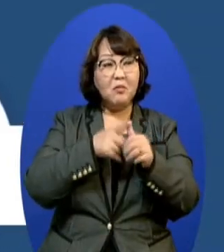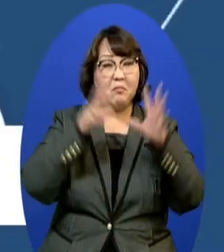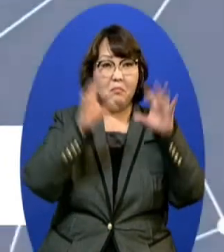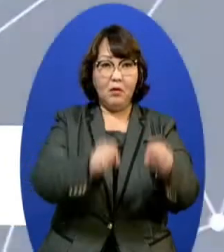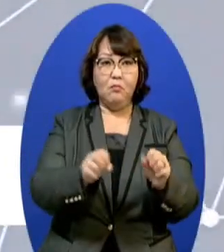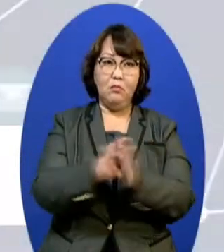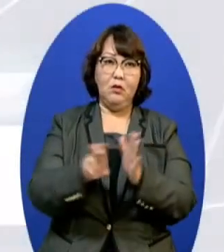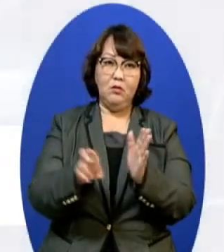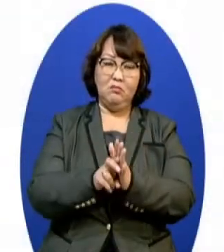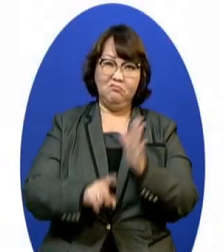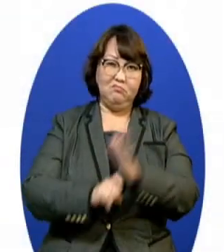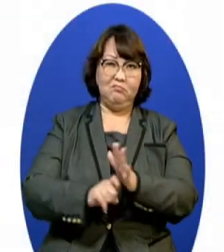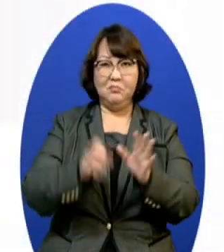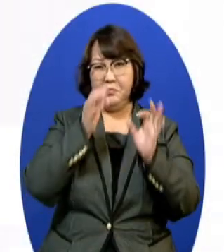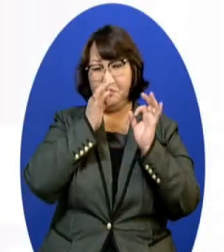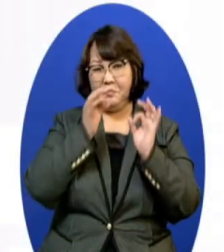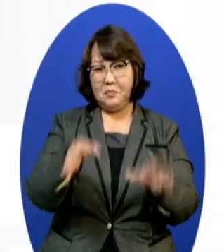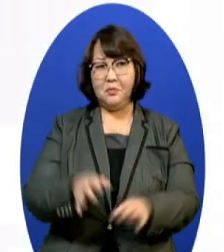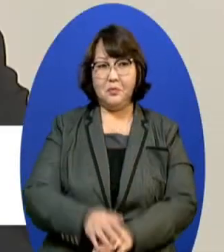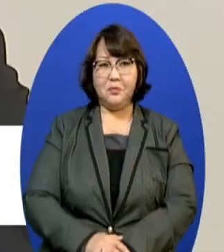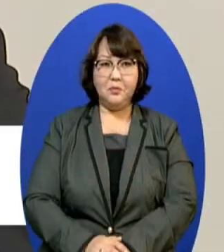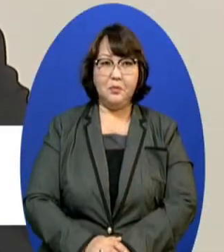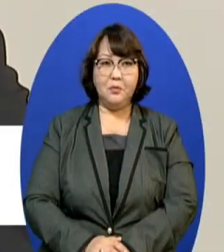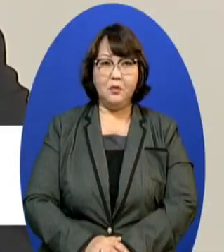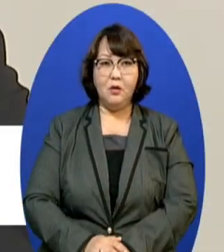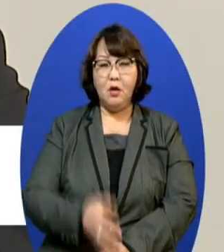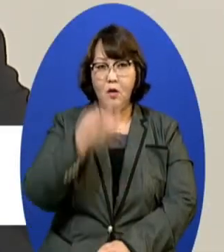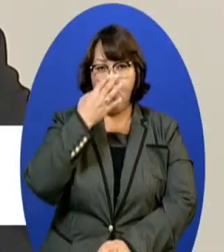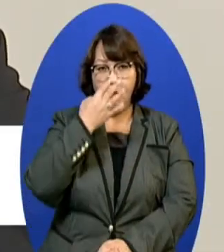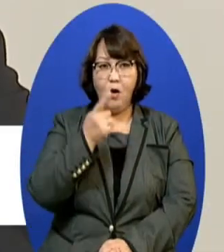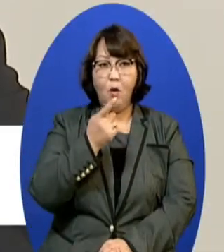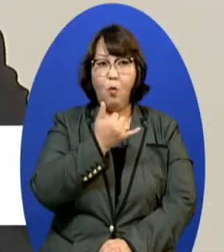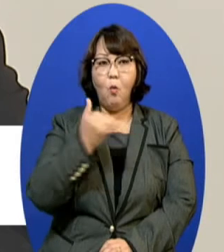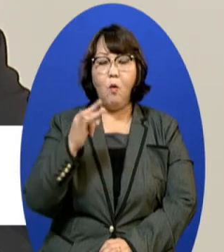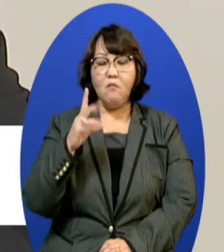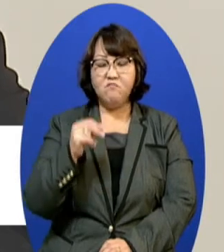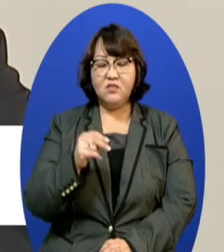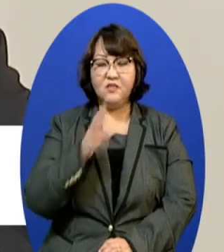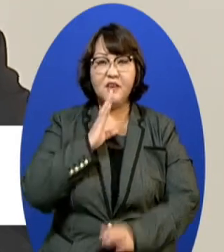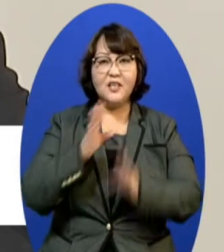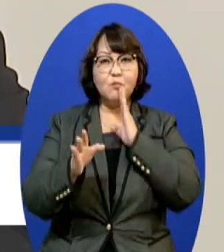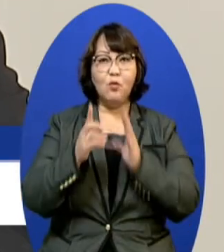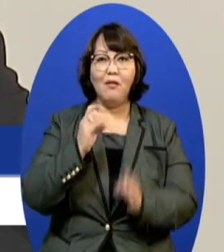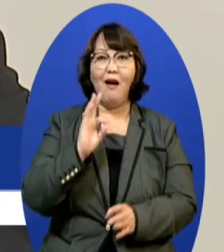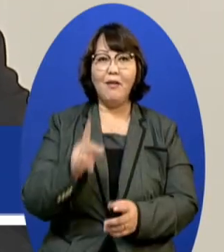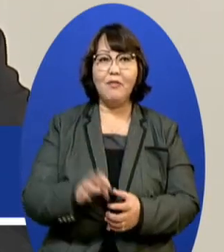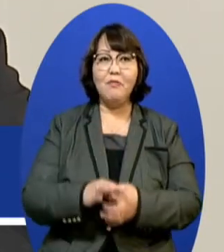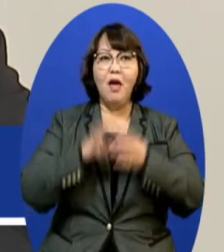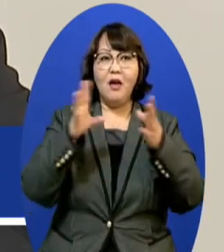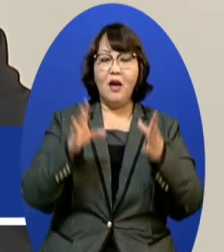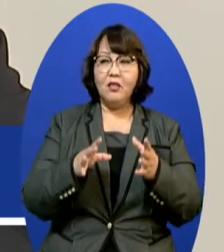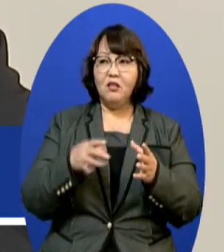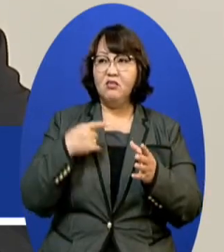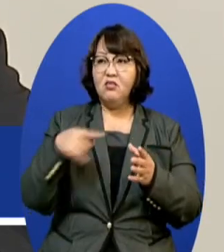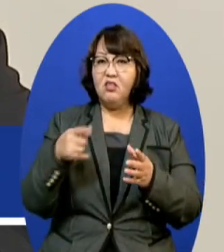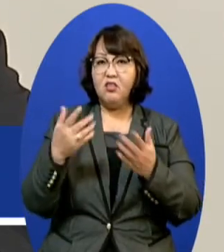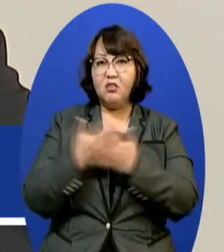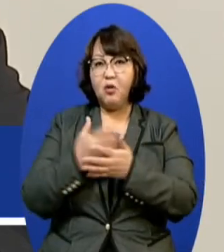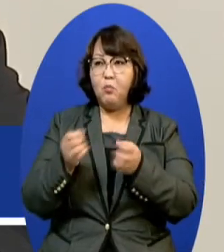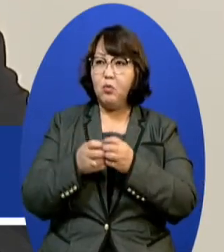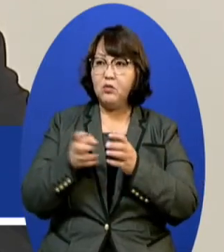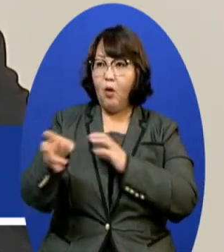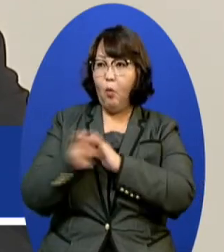хязгаарлагдмал гэдгийг албаны их сурвалж хэлж байна. Хуурамч Facebook хаягнаас л тэр хийгээд байгаа. Тэгэл одоо явцсан дунд солид юм